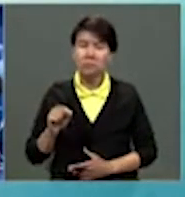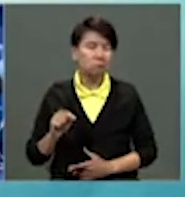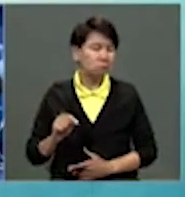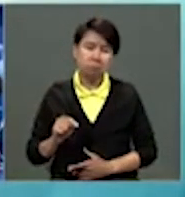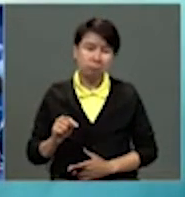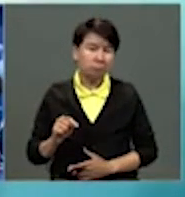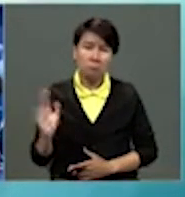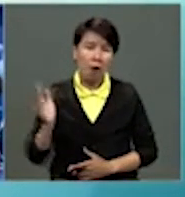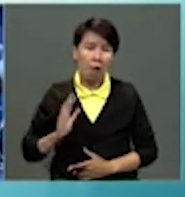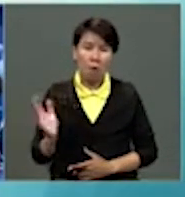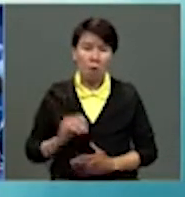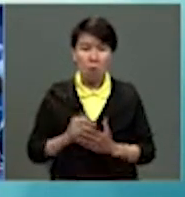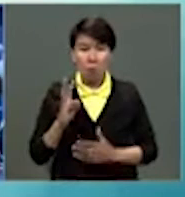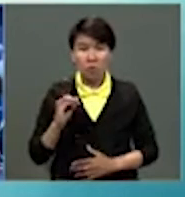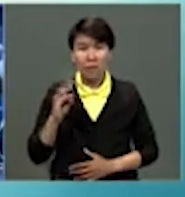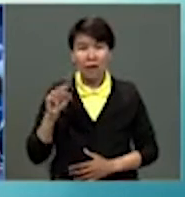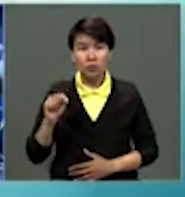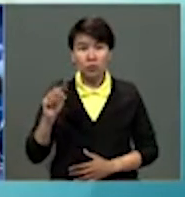เปอร์เซ็นต์นะครับเอ่อในกลุ่มครับว่าเบอร์แล้วเราประเทศอื่นยิ่งไม่ถนัดสั่นอย่าเลยคือสิ69.2